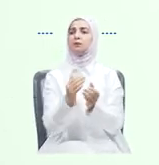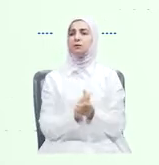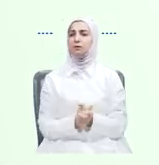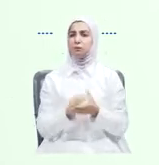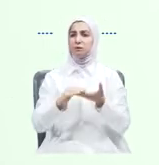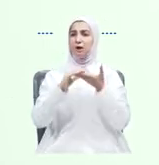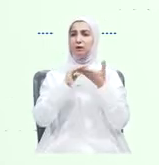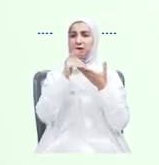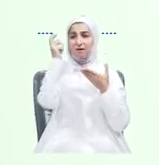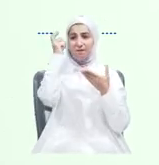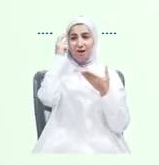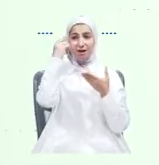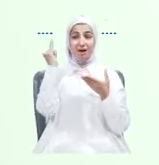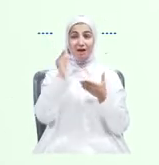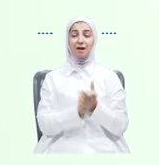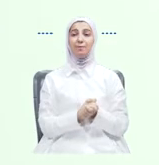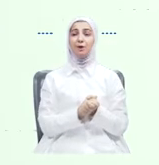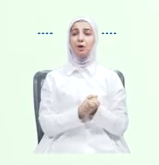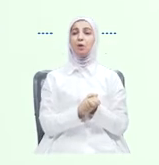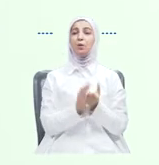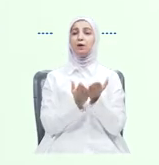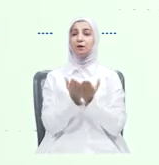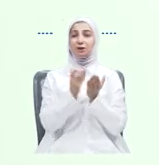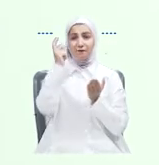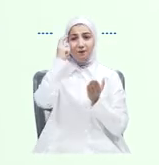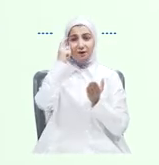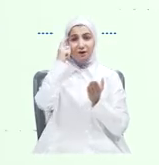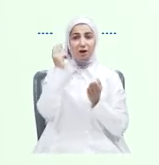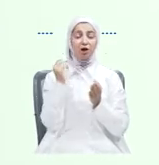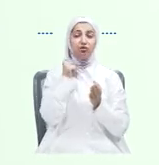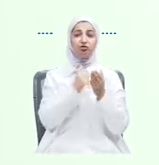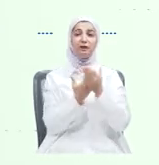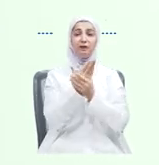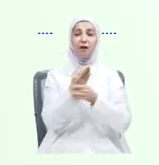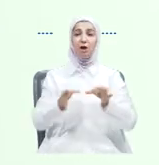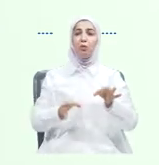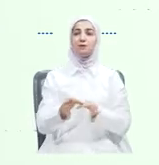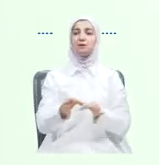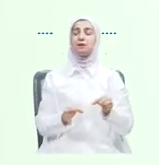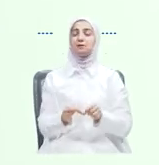العربي وفي احتكاكه بالتيارات الفكرية والسياسية الحديثة.